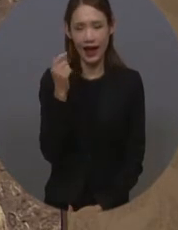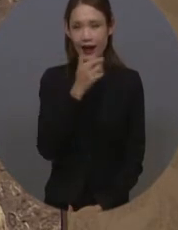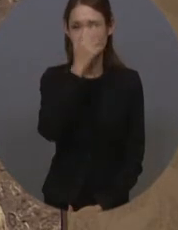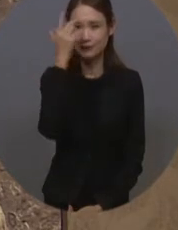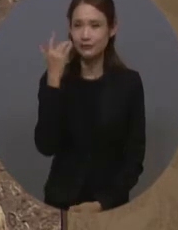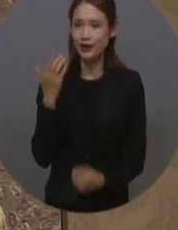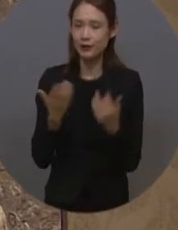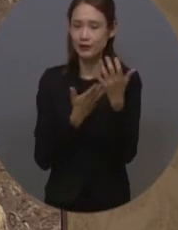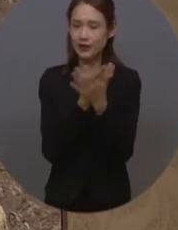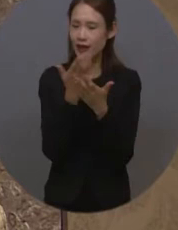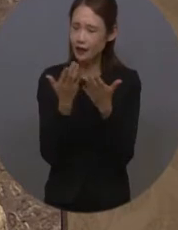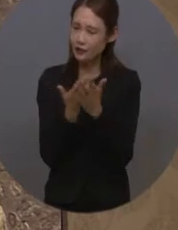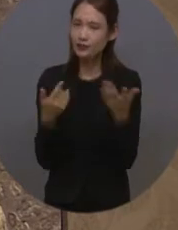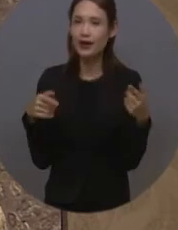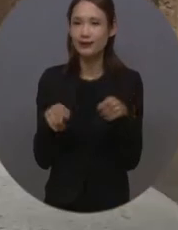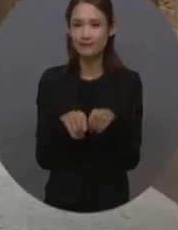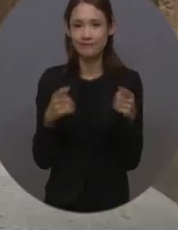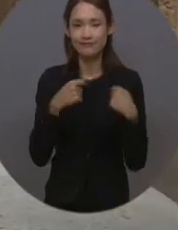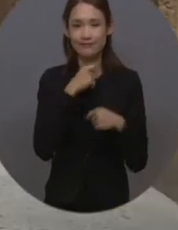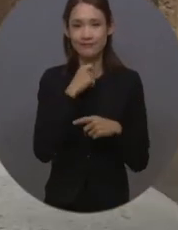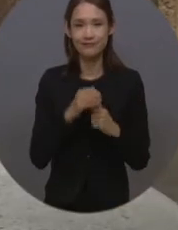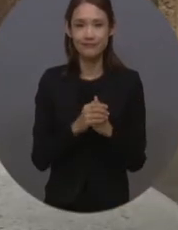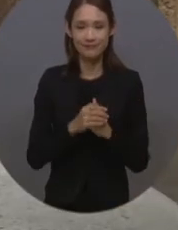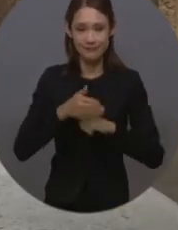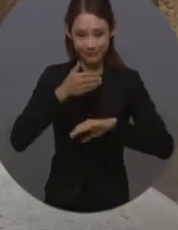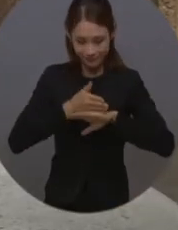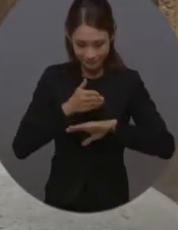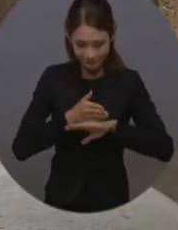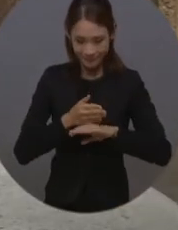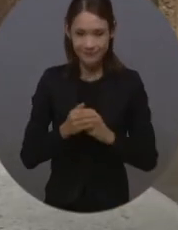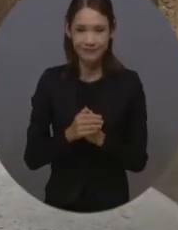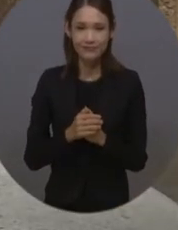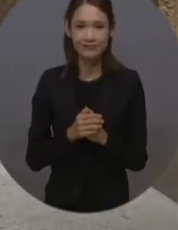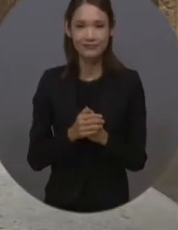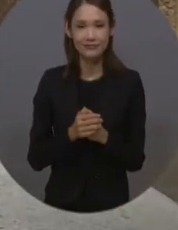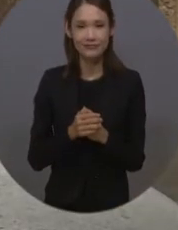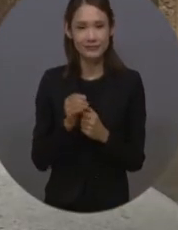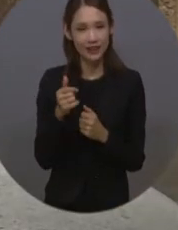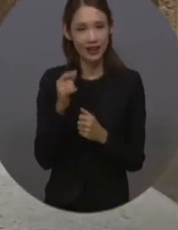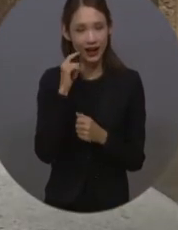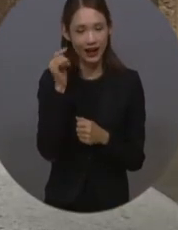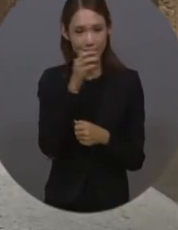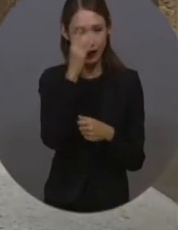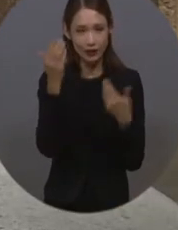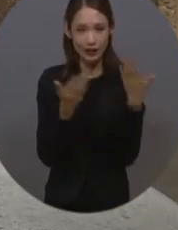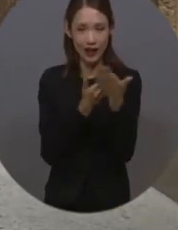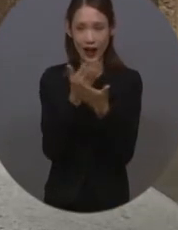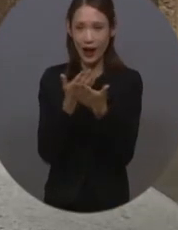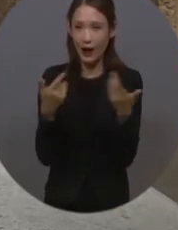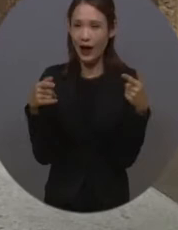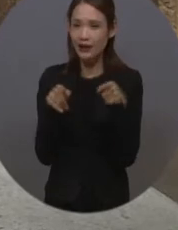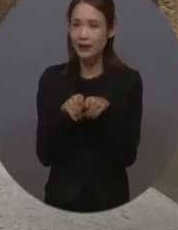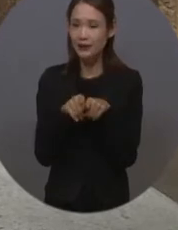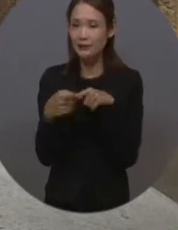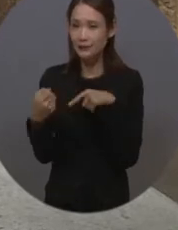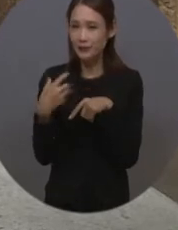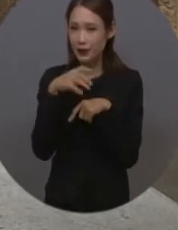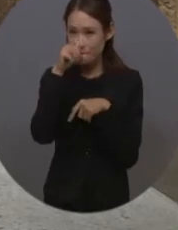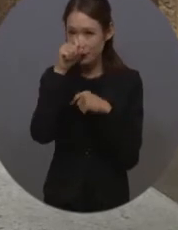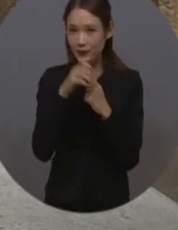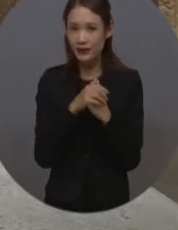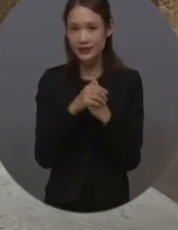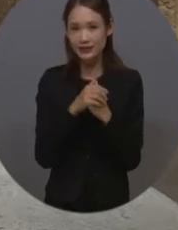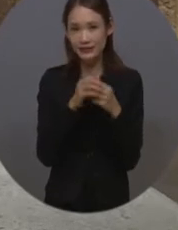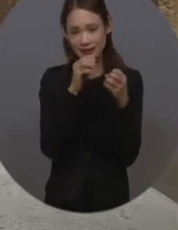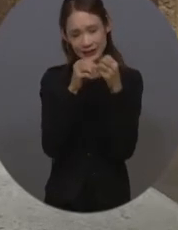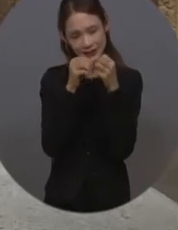나눔을 함께 했으면 좋겠습니다. 네, 감사합니다. 또 작게라도 아름다운 나눔을 함께 했으면 좋겠습니다. 라는 정말 이